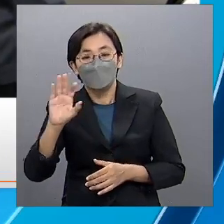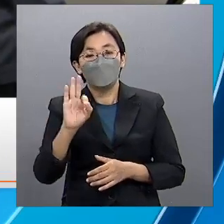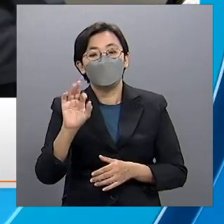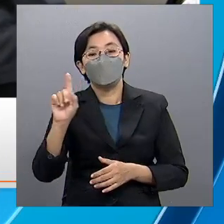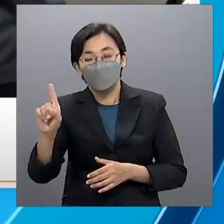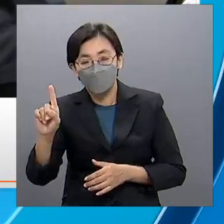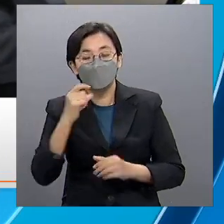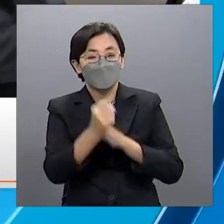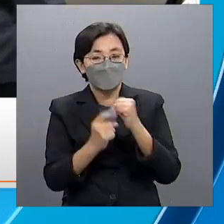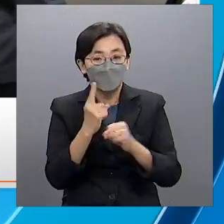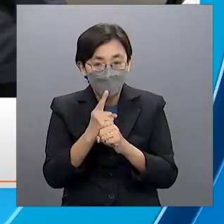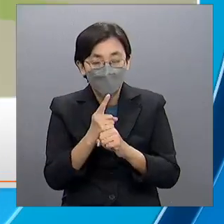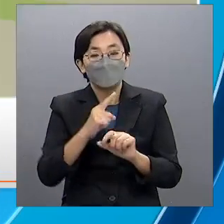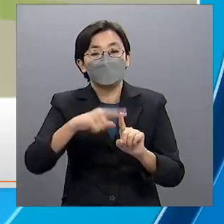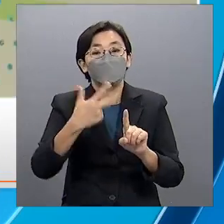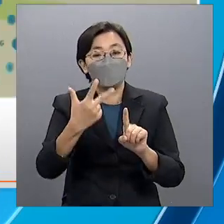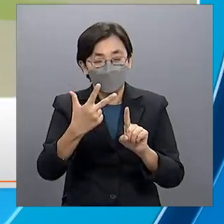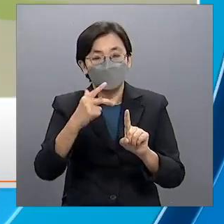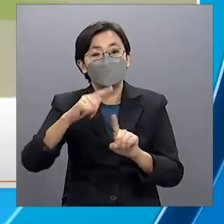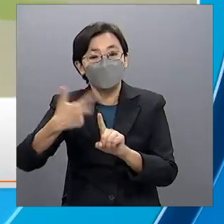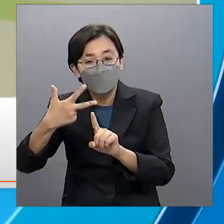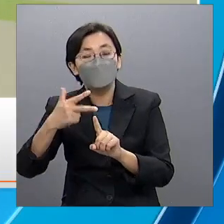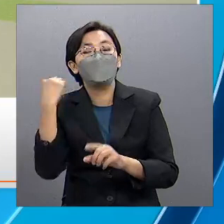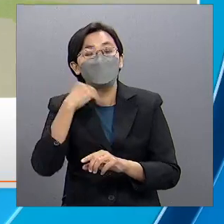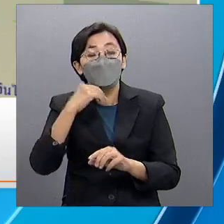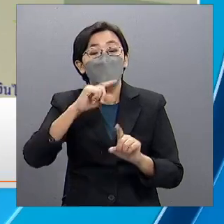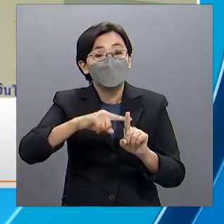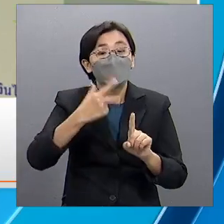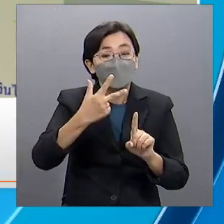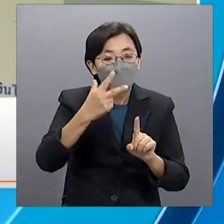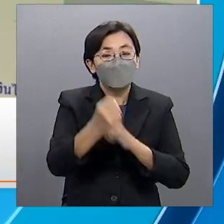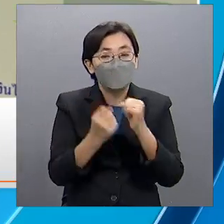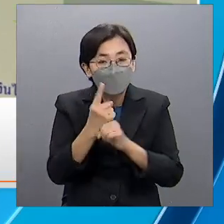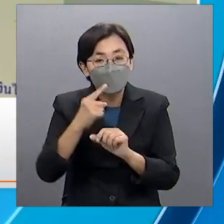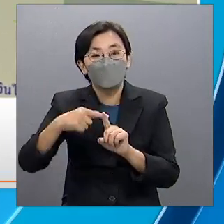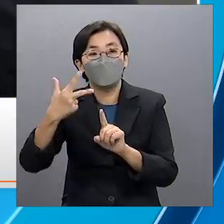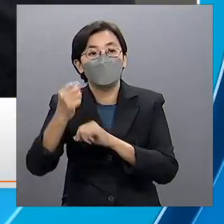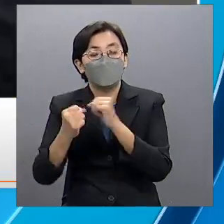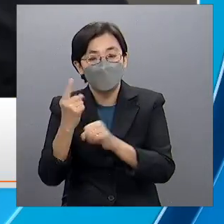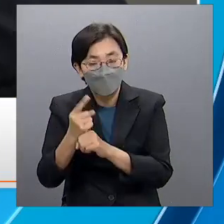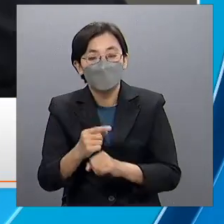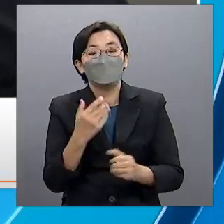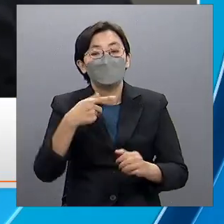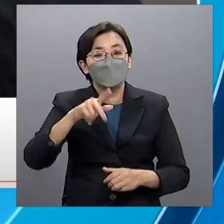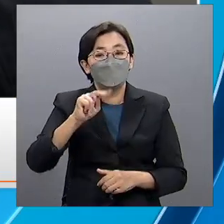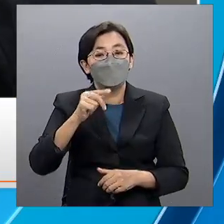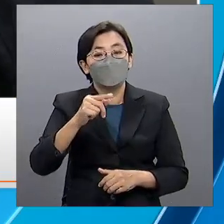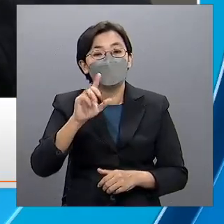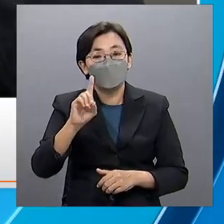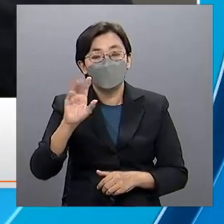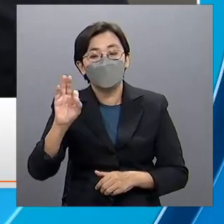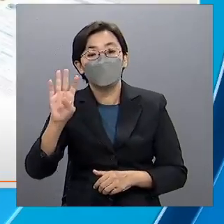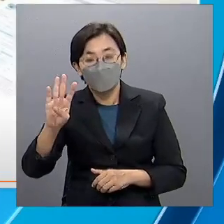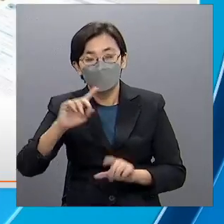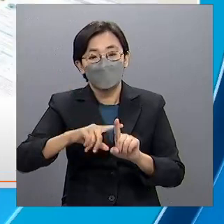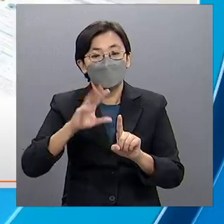ภายในเดือนมีนาของปีถัดไปหรือคนที่จะต้องยื่นแบบพงด94ที่จะต้องยื่นภายในกันยา